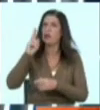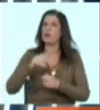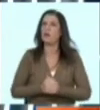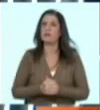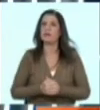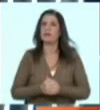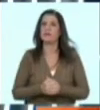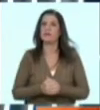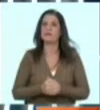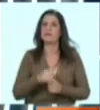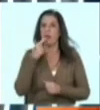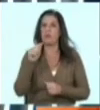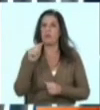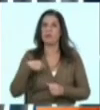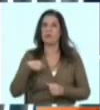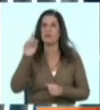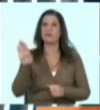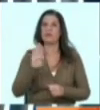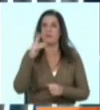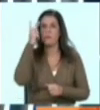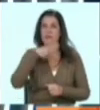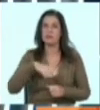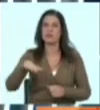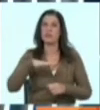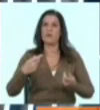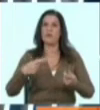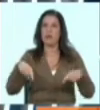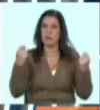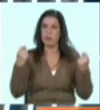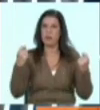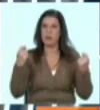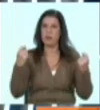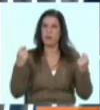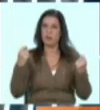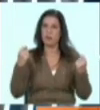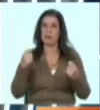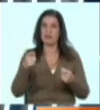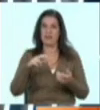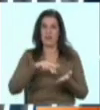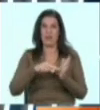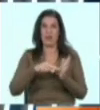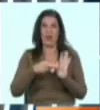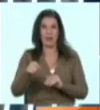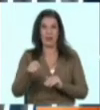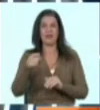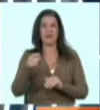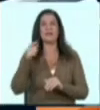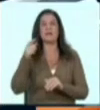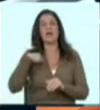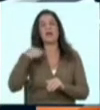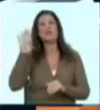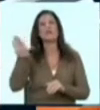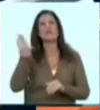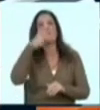הייתה נהיה צערה. אני חושב שנתניהו מבין שהתחום החינוכי, של לקחת תוכניות החיצוניות החינוך לפקיד בידיו, זאת הייתה טעות, ואתה... אז בואו,